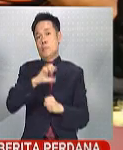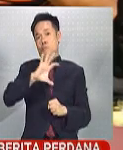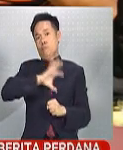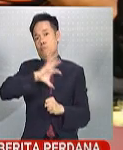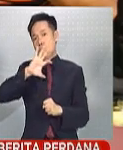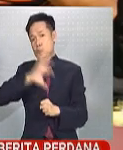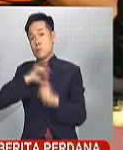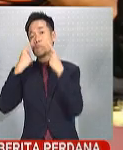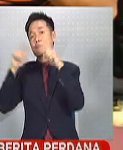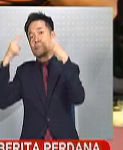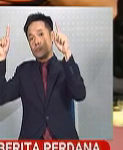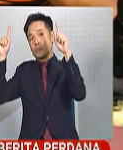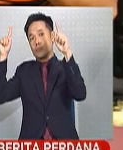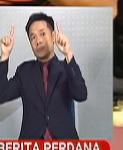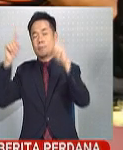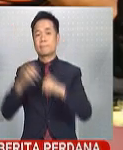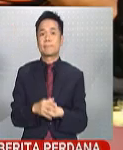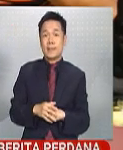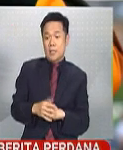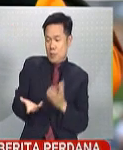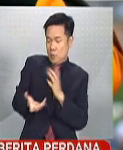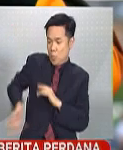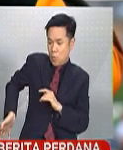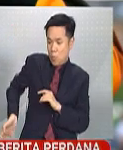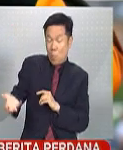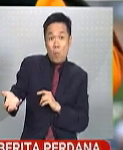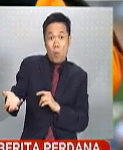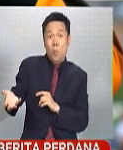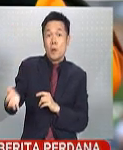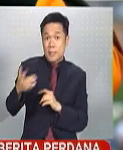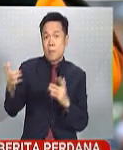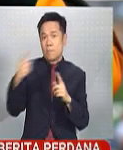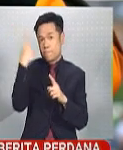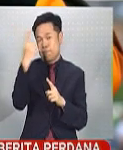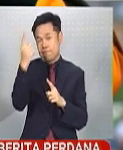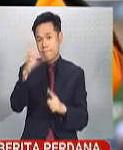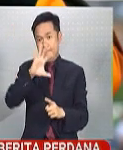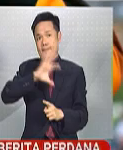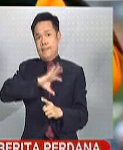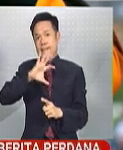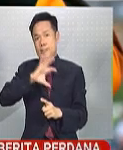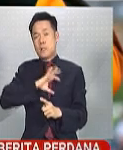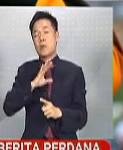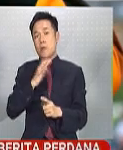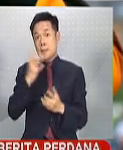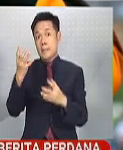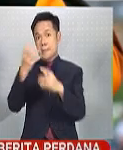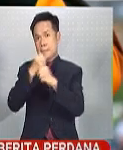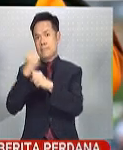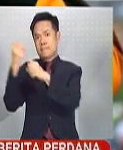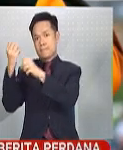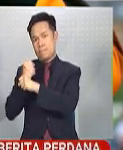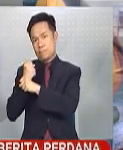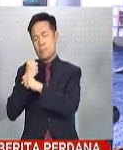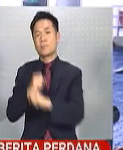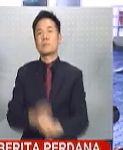Bulim Padang adalah contoh terbaik sukan yang tidak pernah gagal menghadiahkan pingat buat negara di temasya sukan.